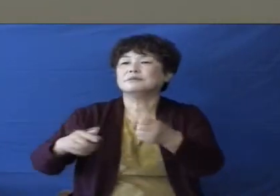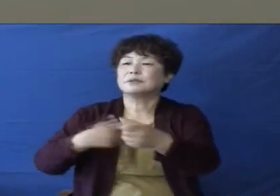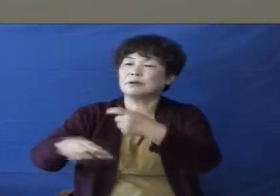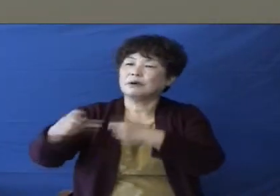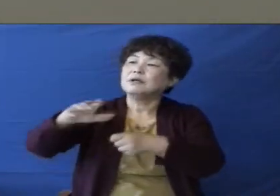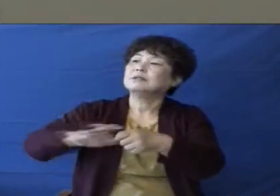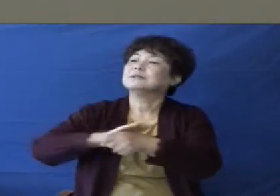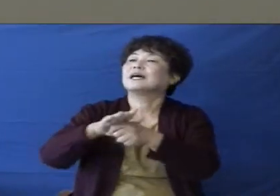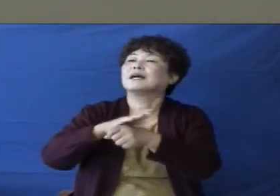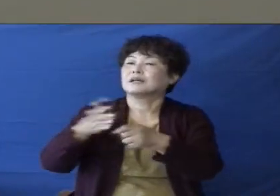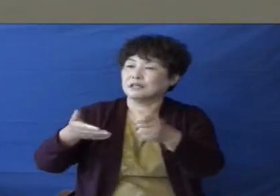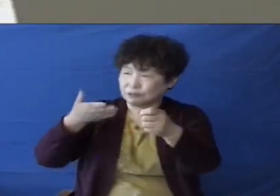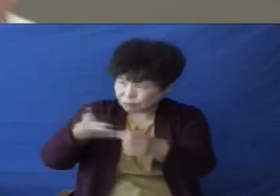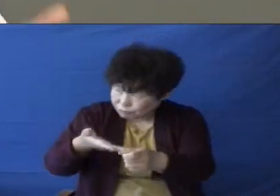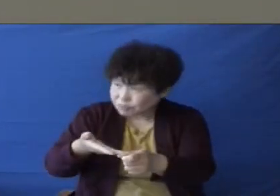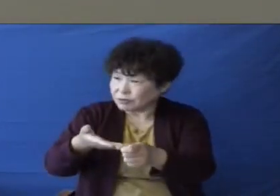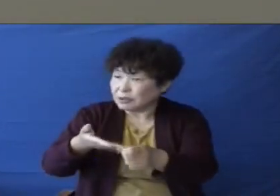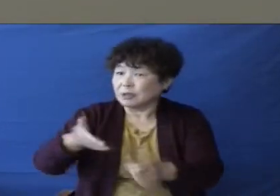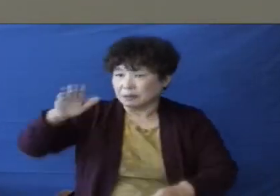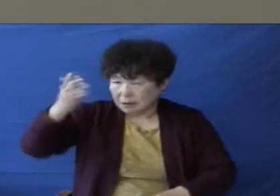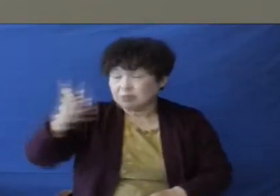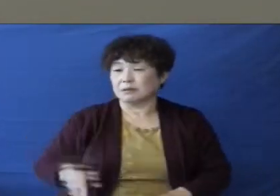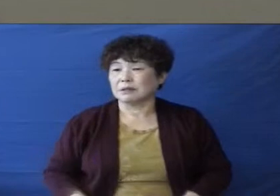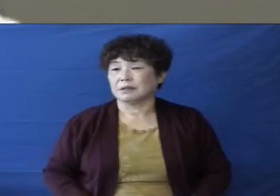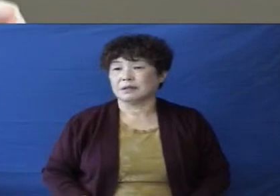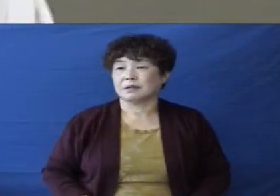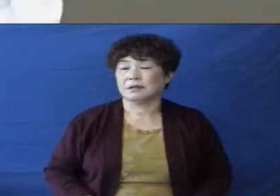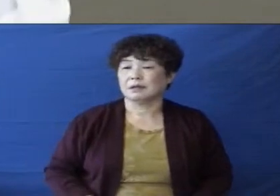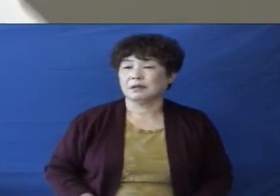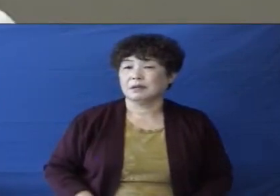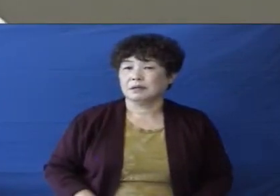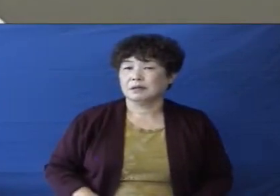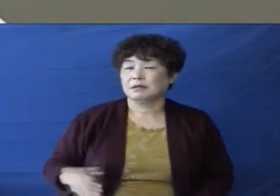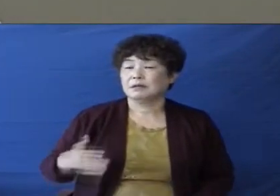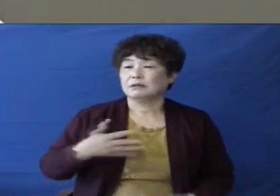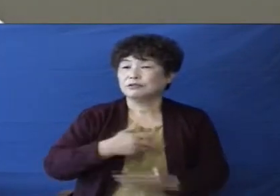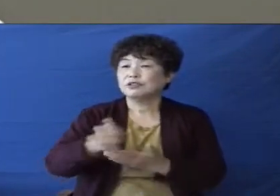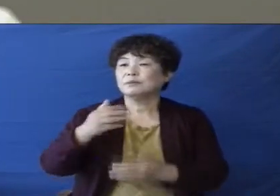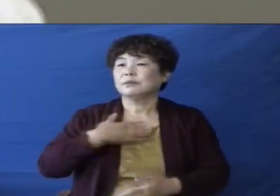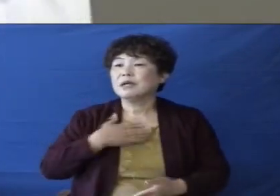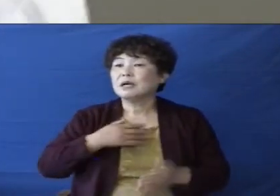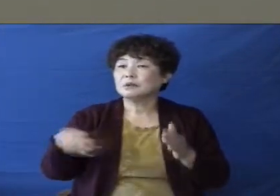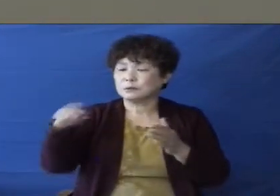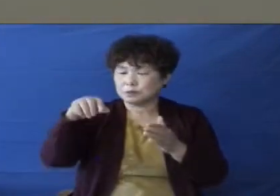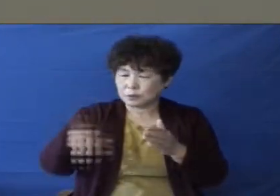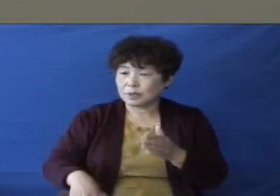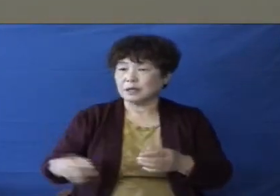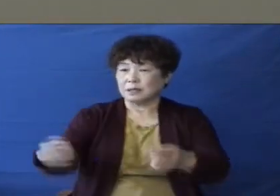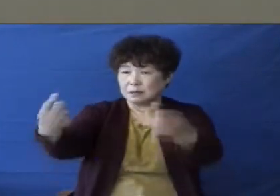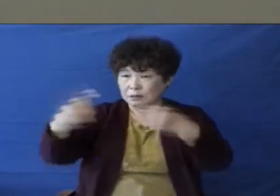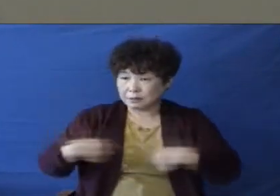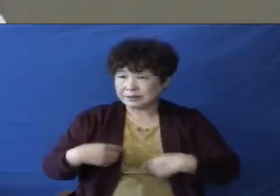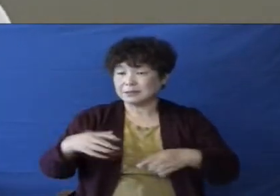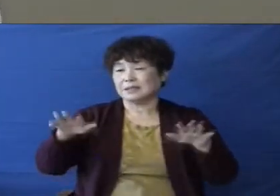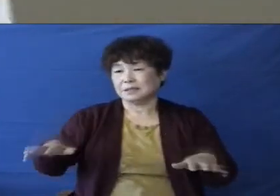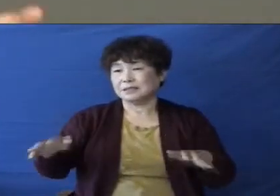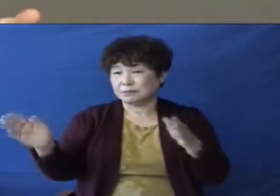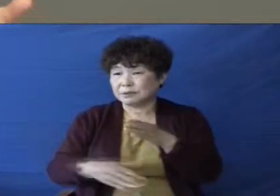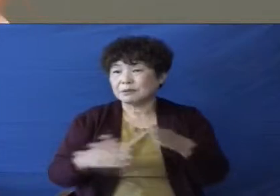주님의 행하신 것처럼 나도 행하게 달라는 거 아니겠어요 주님이 내 안으로 들어 왔으니 나와 1 돼서 주님이